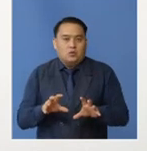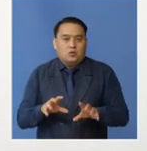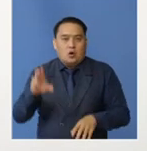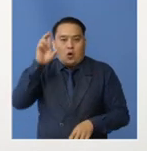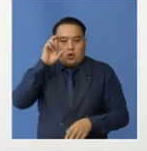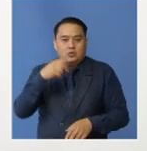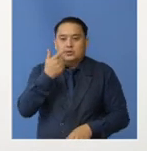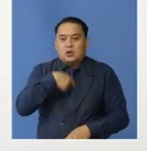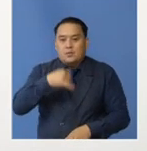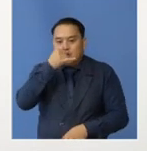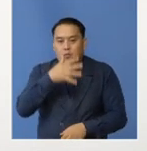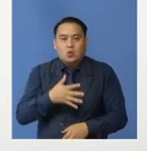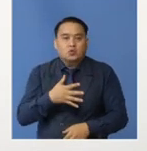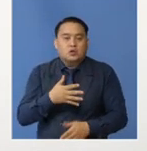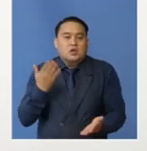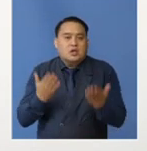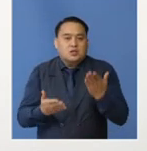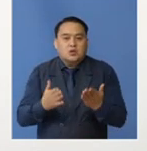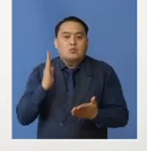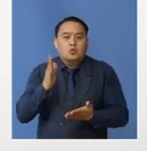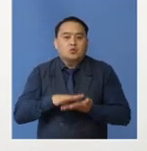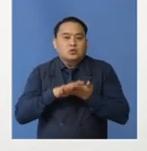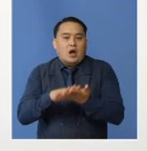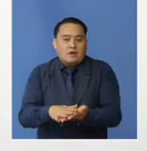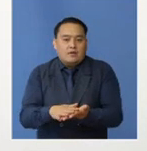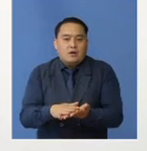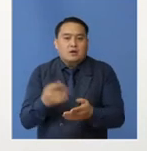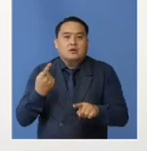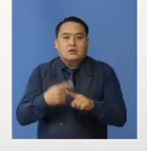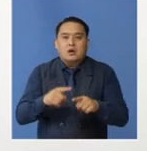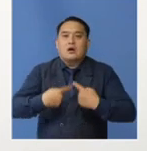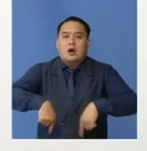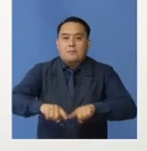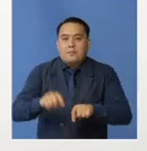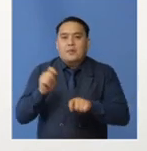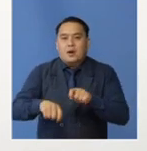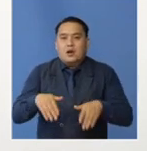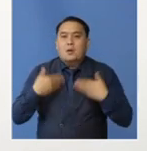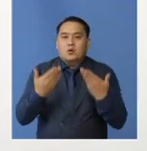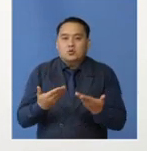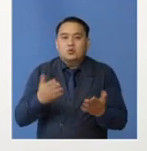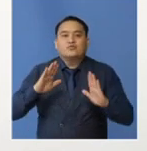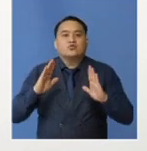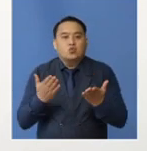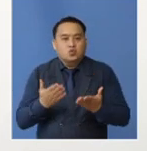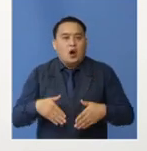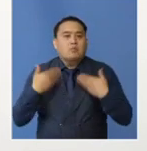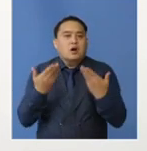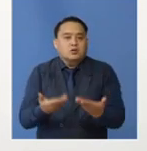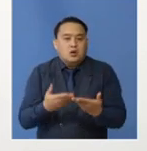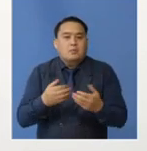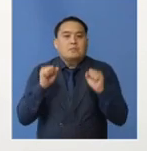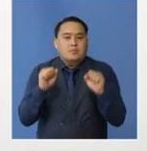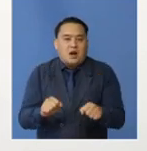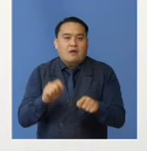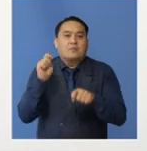госорган самостоятельно не может, если не будет заявления по сути, или от технадзора не будет обращения. В случае обращения мы имеем право выезжать